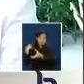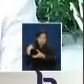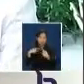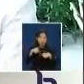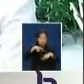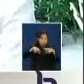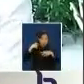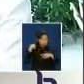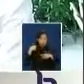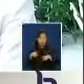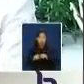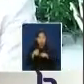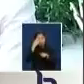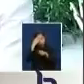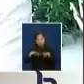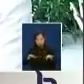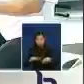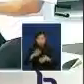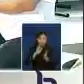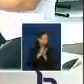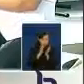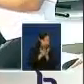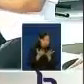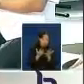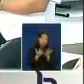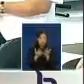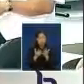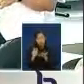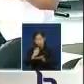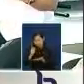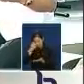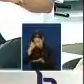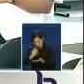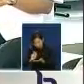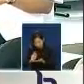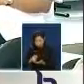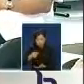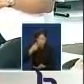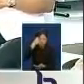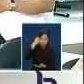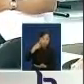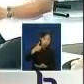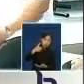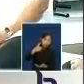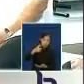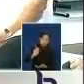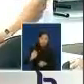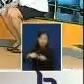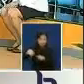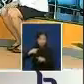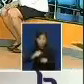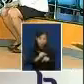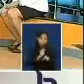ะหยิบหนังสือหยิบปากกาหยิบดินสอแล้วเสร็จแล้วล้างมือก่อนนะแล้วไปรับประทานอาหารหรือหยิบน้ำกินหรือจะทำอะไรก็แล้วแ